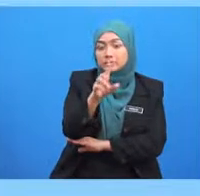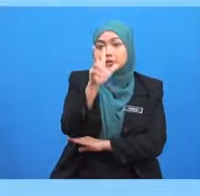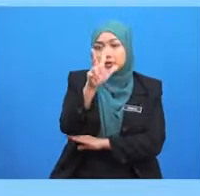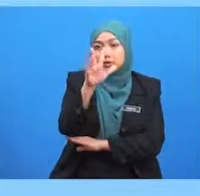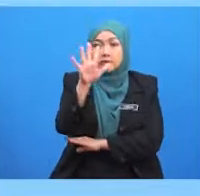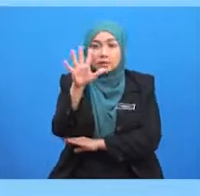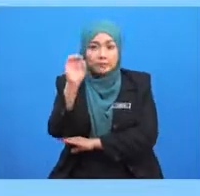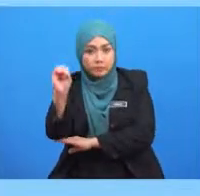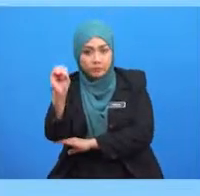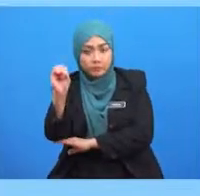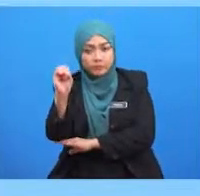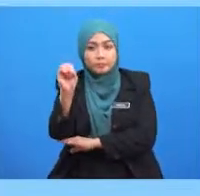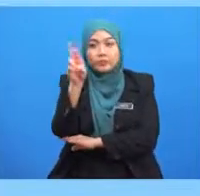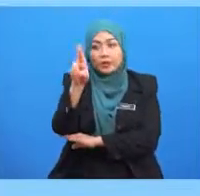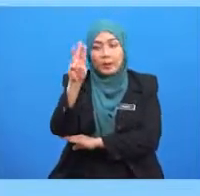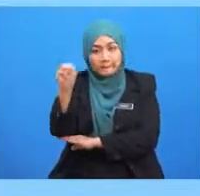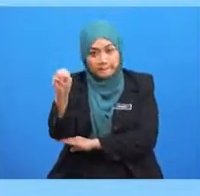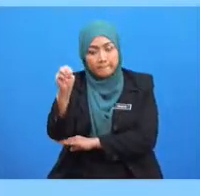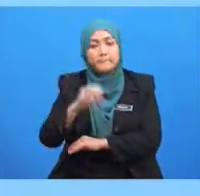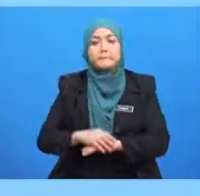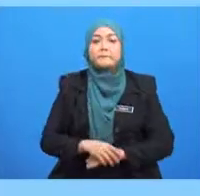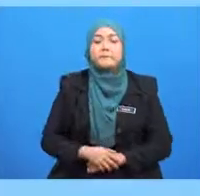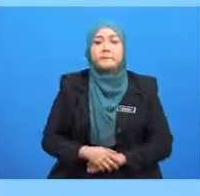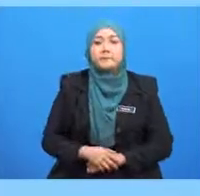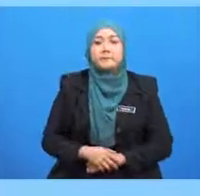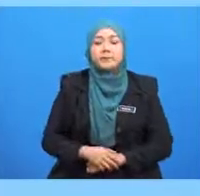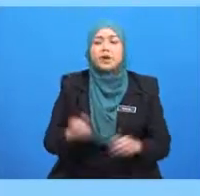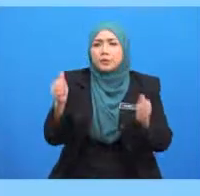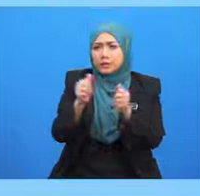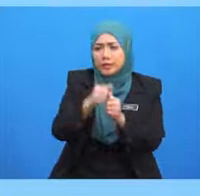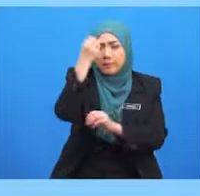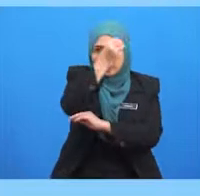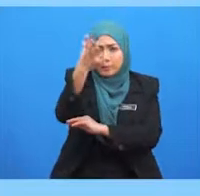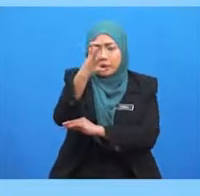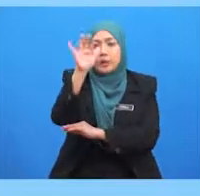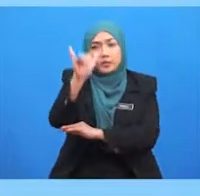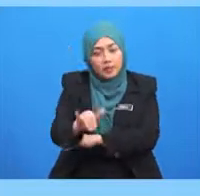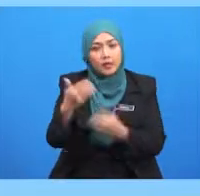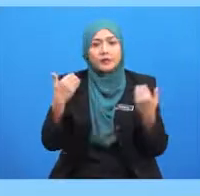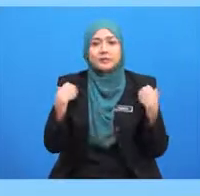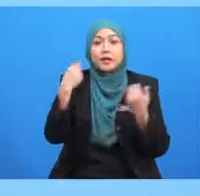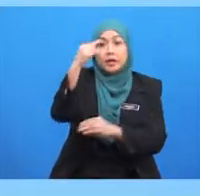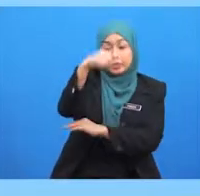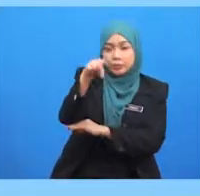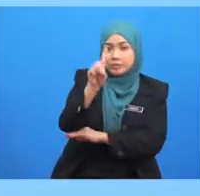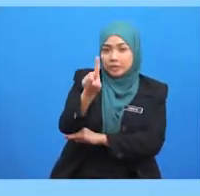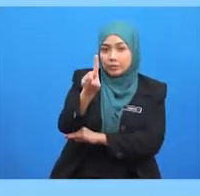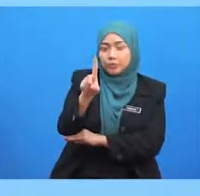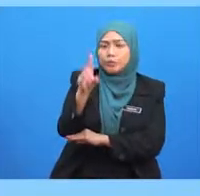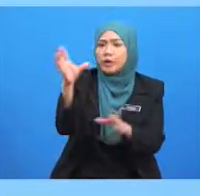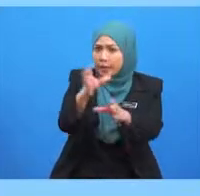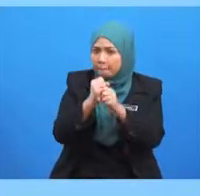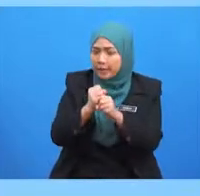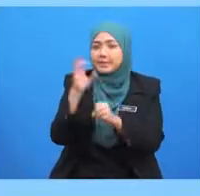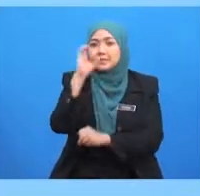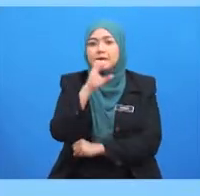1350 Ringgit Malaysia dengan maklumat yang ada Q1 dapat dicari